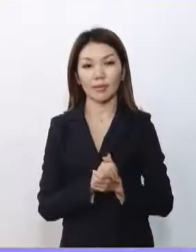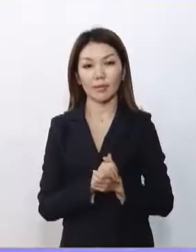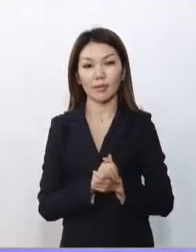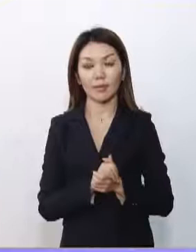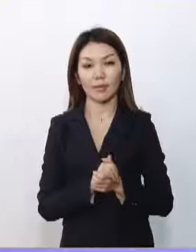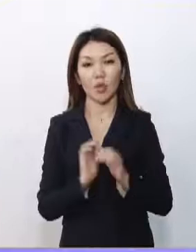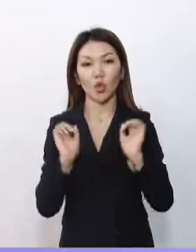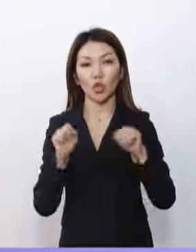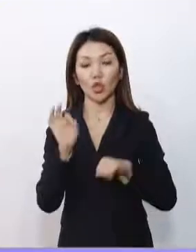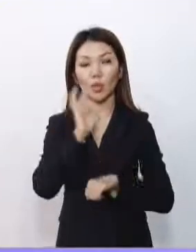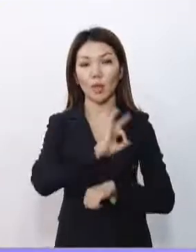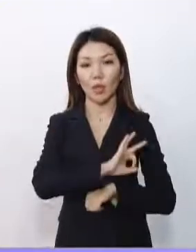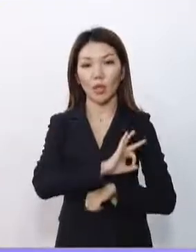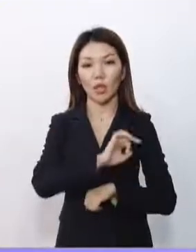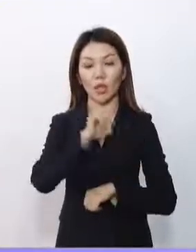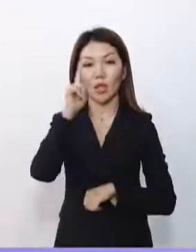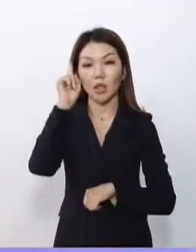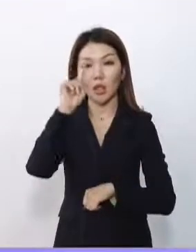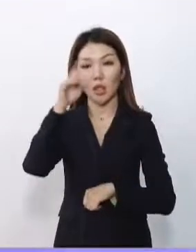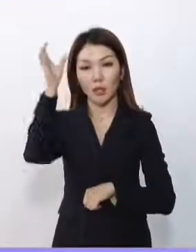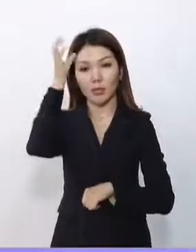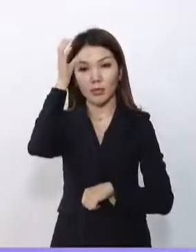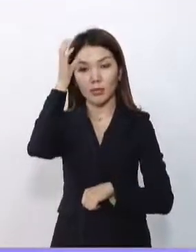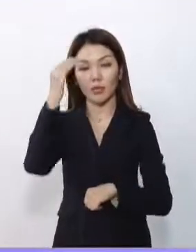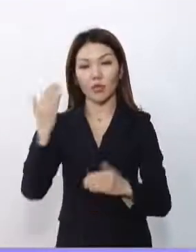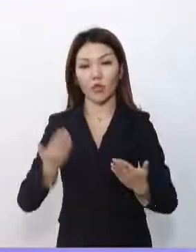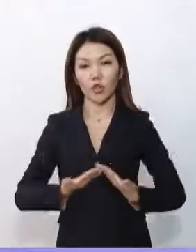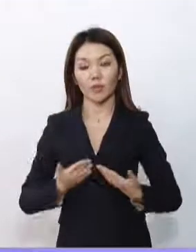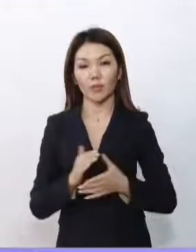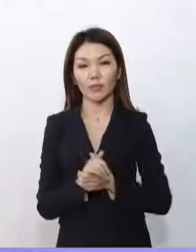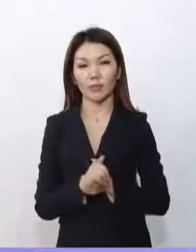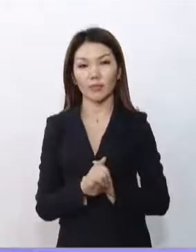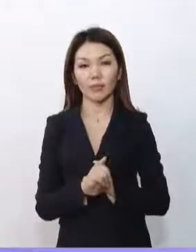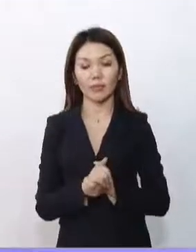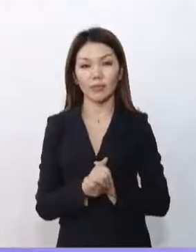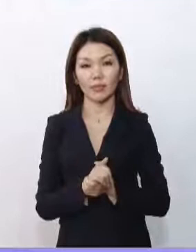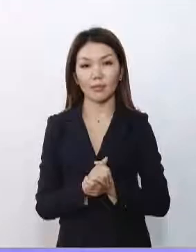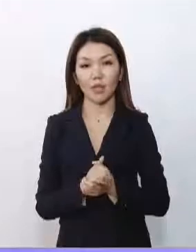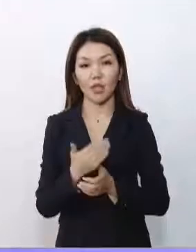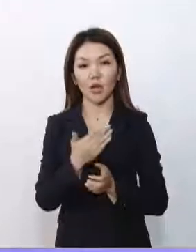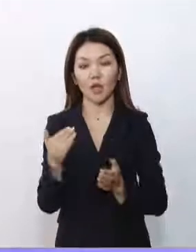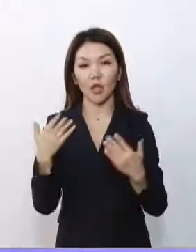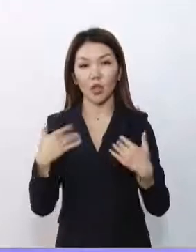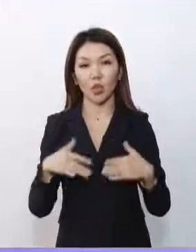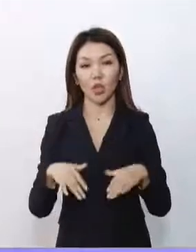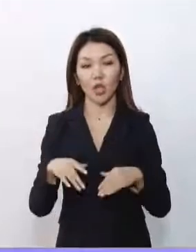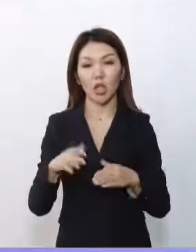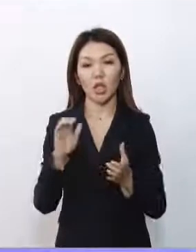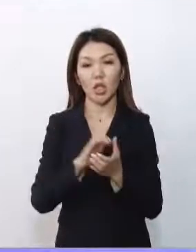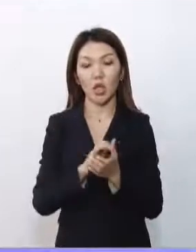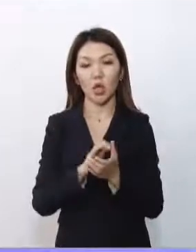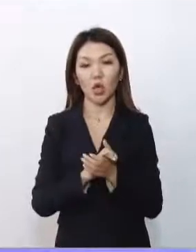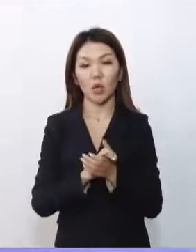сможет применить знания жизни вы уже знакомы с величинами